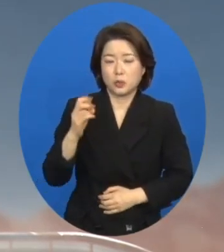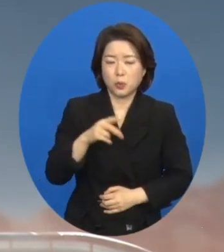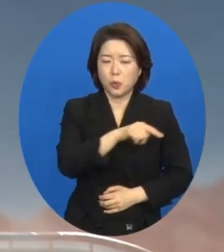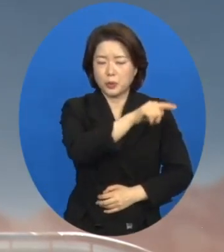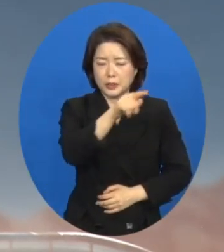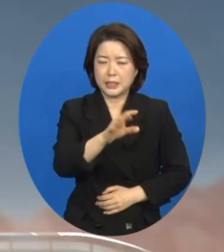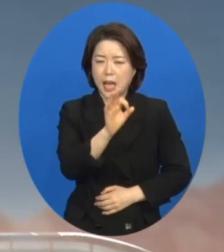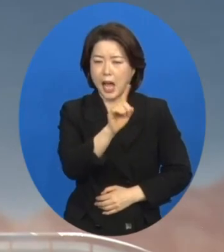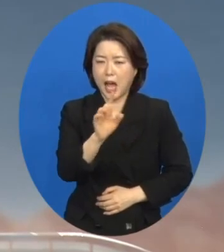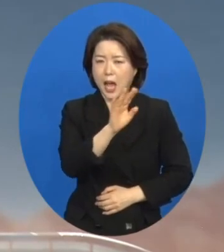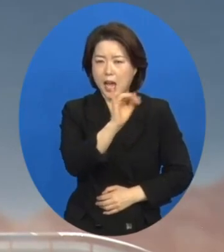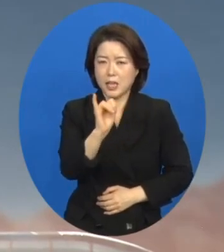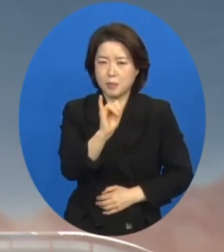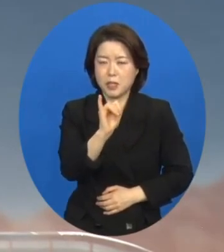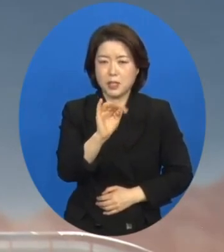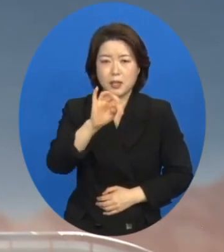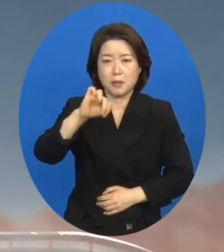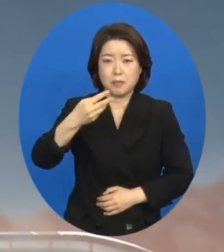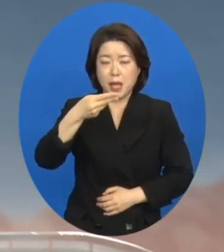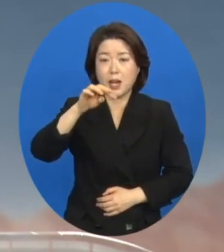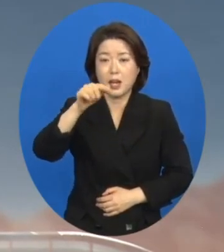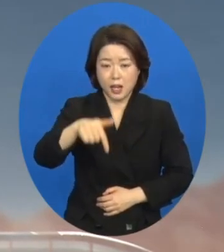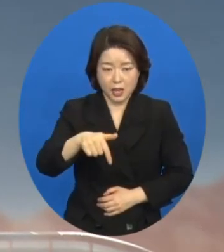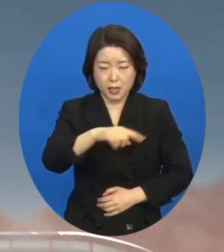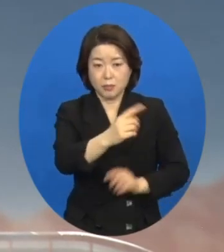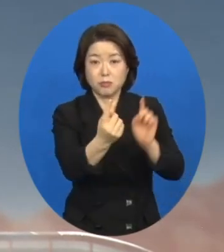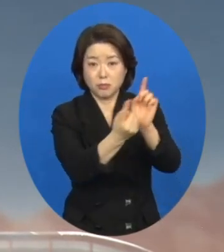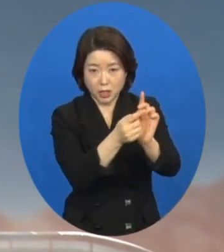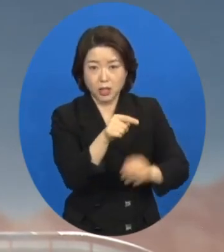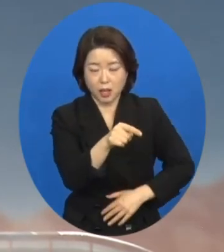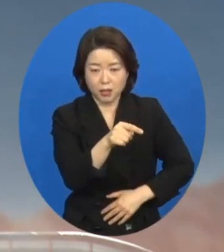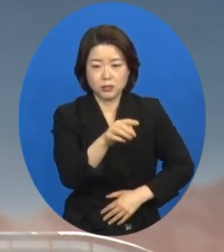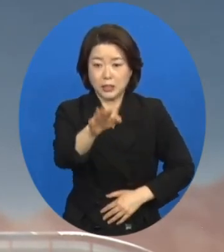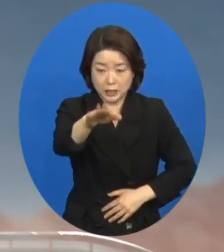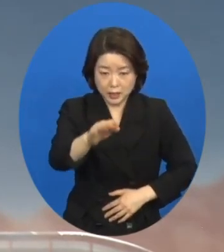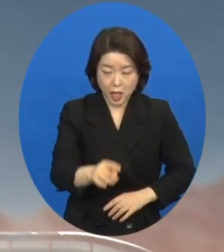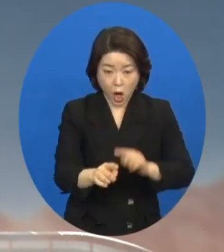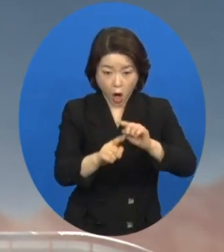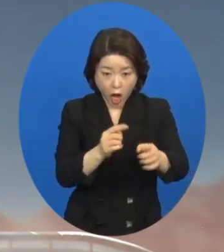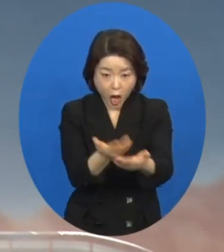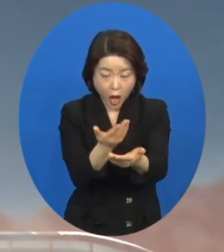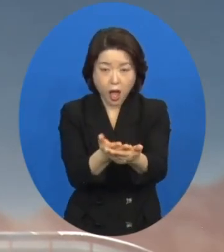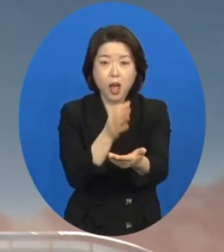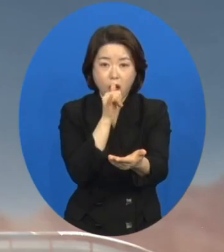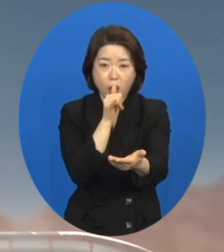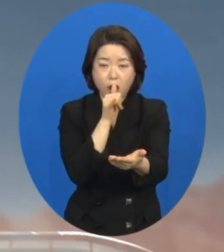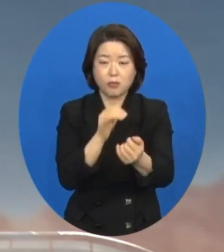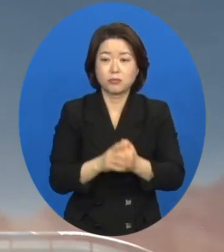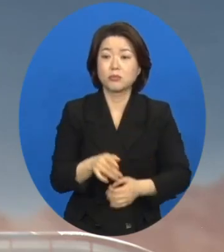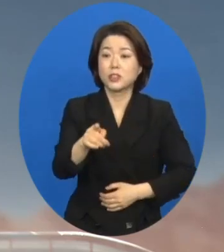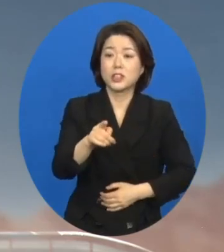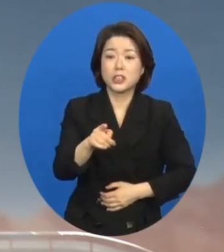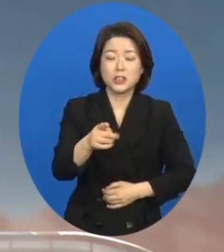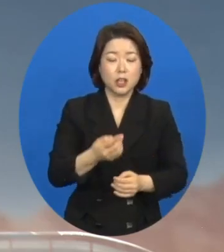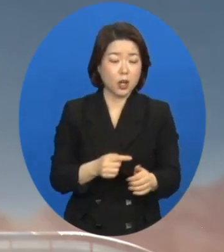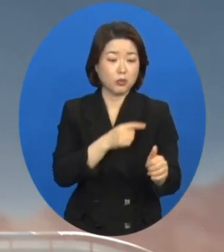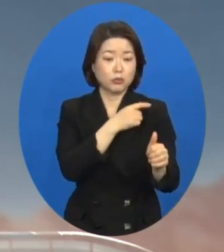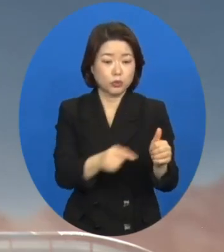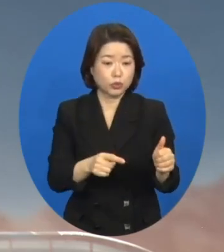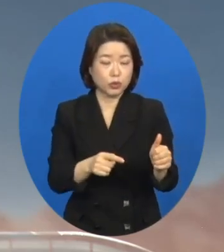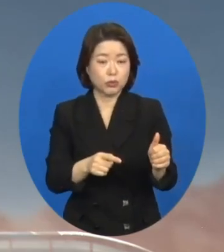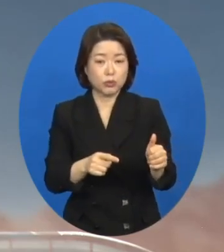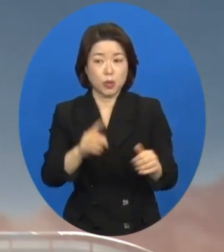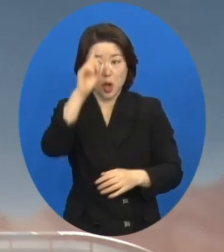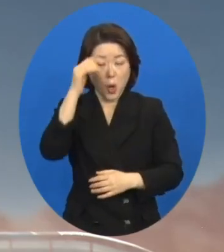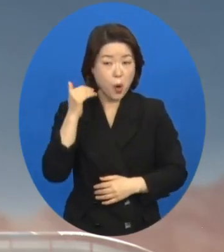만났어요. 그러면서 칼을 구해요. 그 아히멜렉이 이런 얘기를 하죠. 너가 죽였던 그 골리앗의 칼이 여기